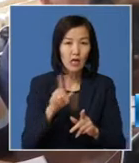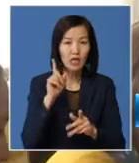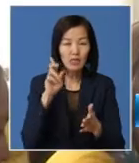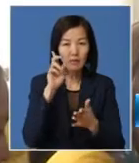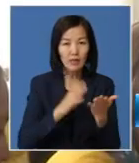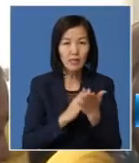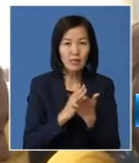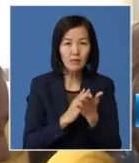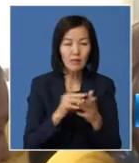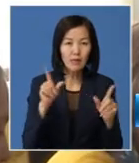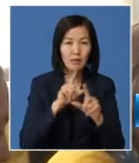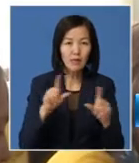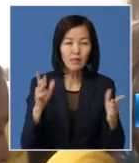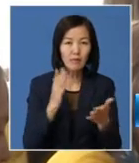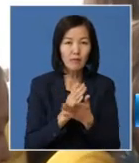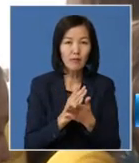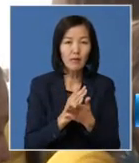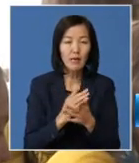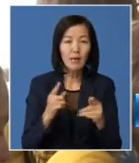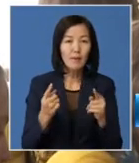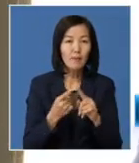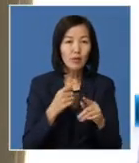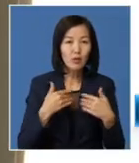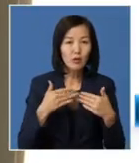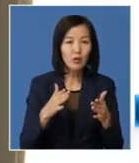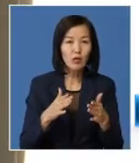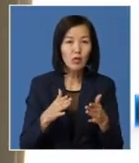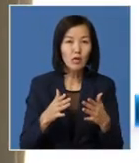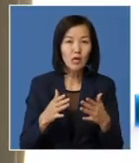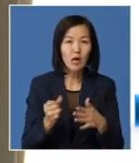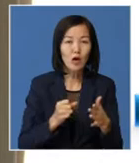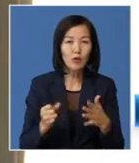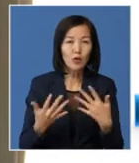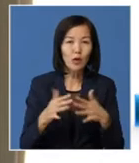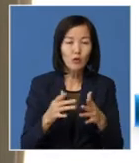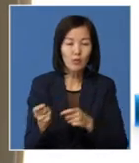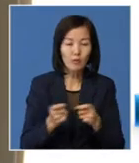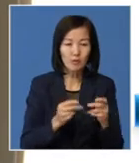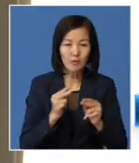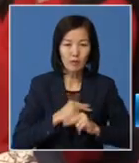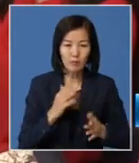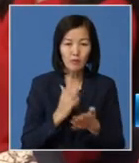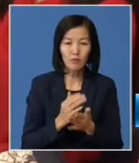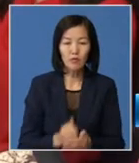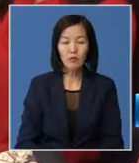мемлекеттік қызметшілер мектебі бар. Оның алғашқы түлектері қазір аудан мен ауылдардың басқармаларында еңбек етіп жүр.